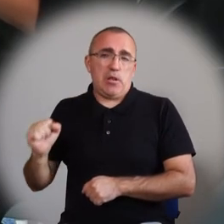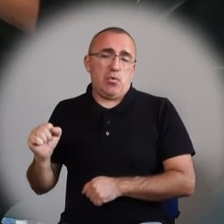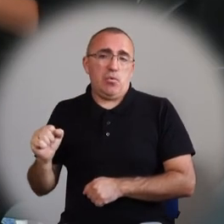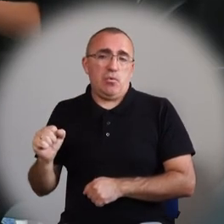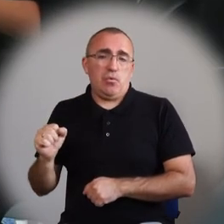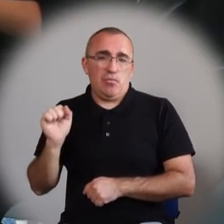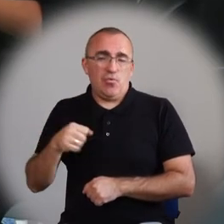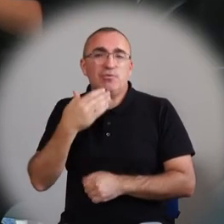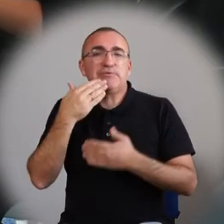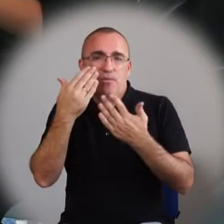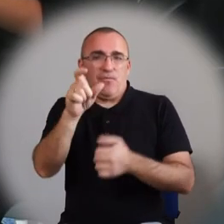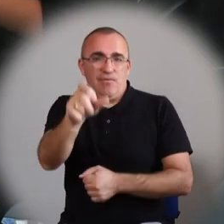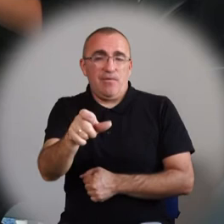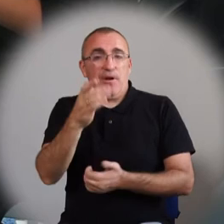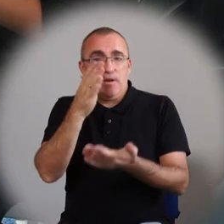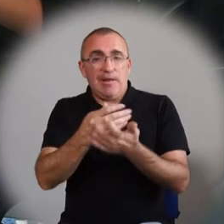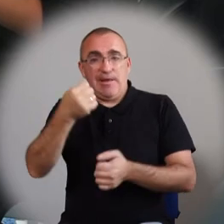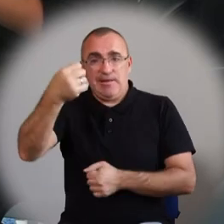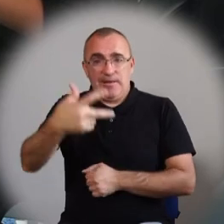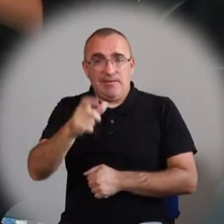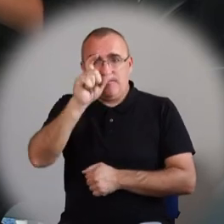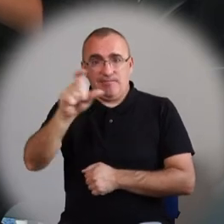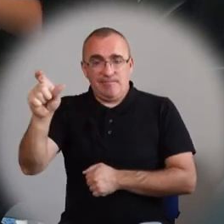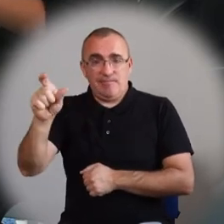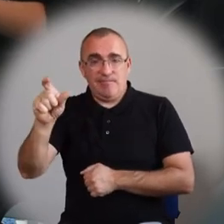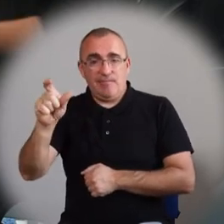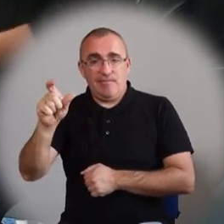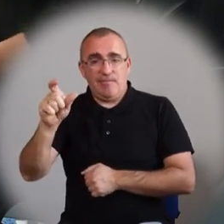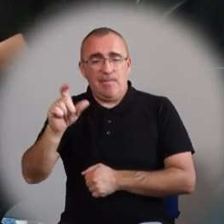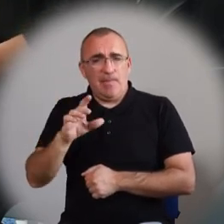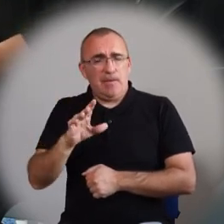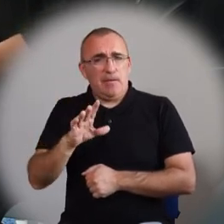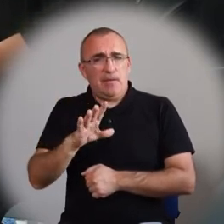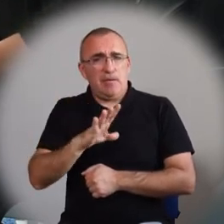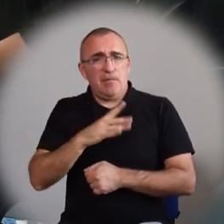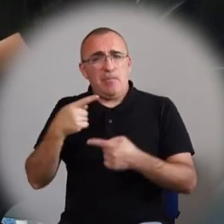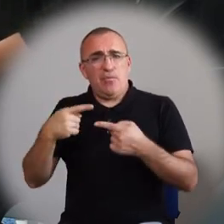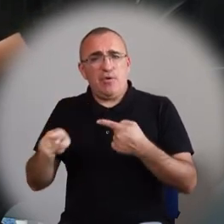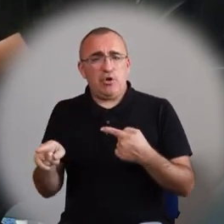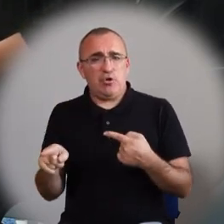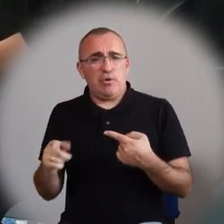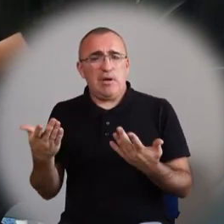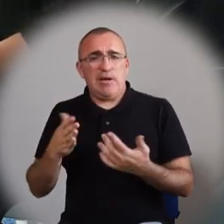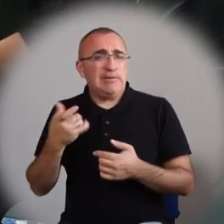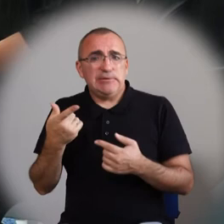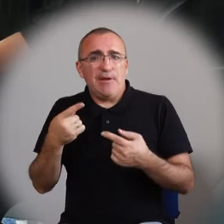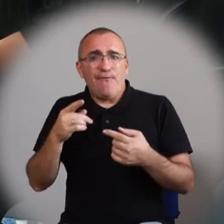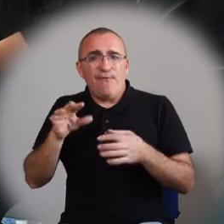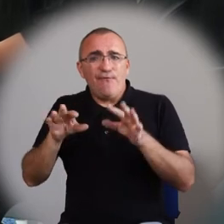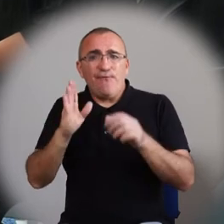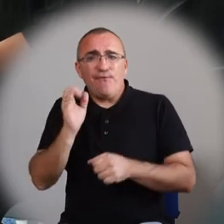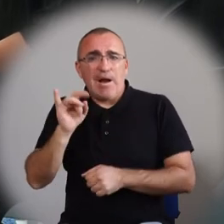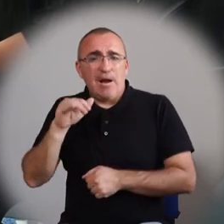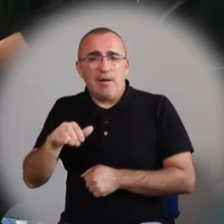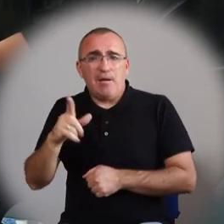Анатолійович? Можна я вас запитаю? От є 3 кандидати. А був інший